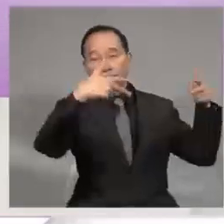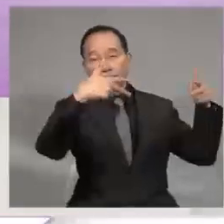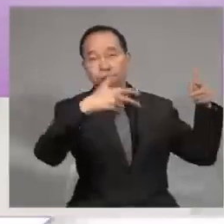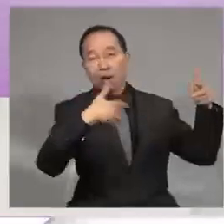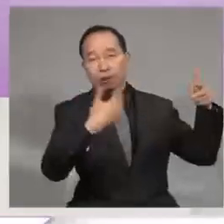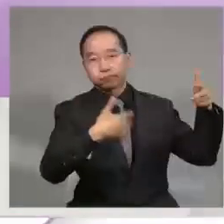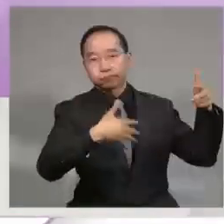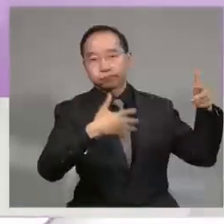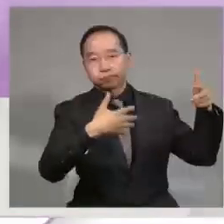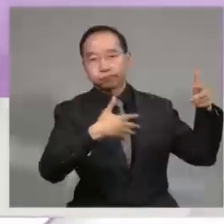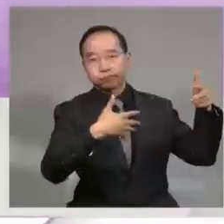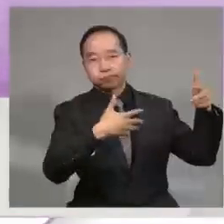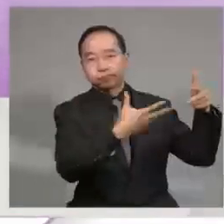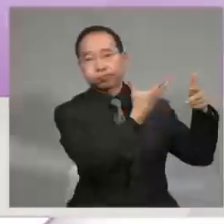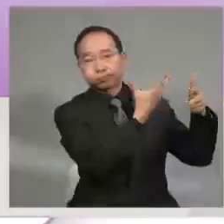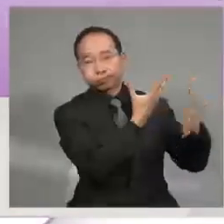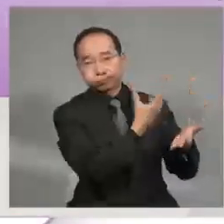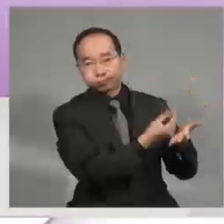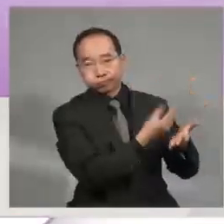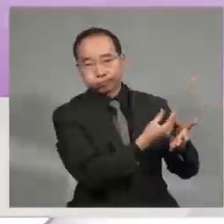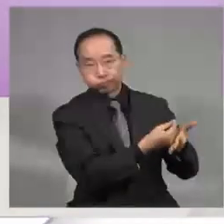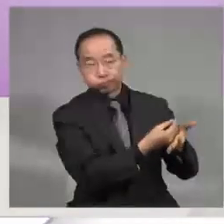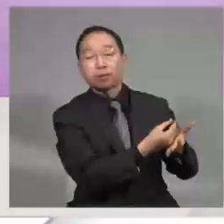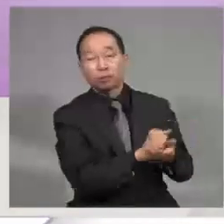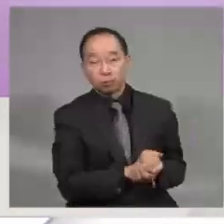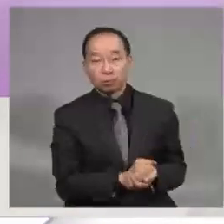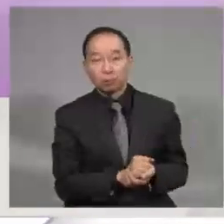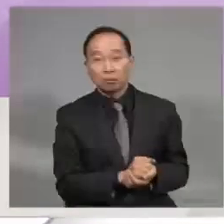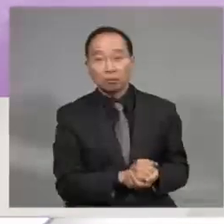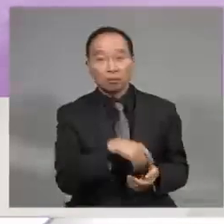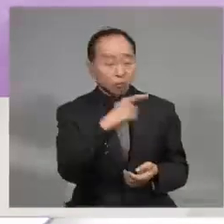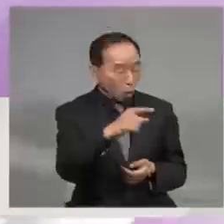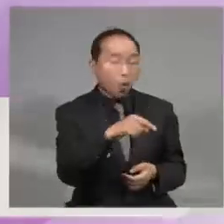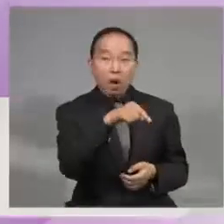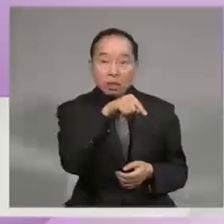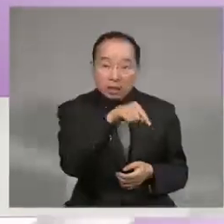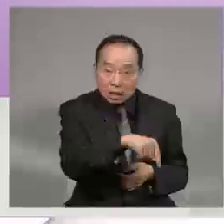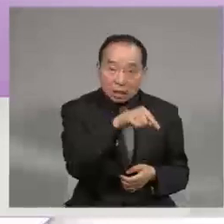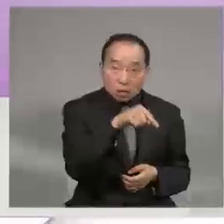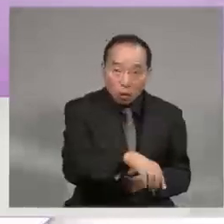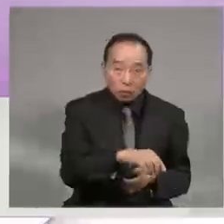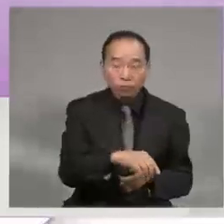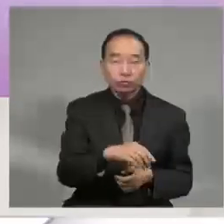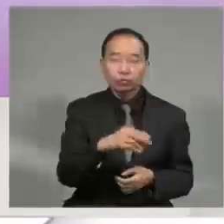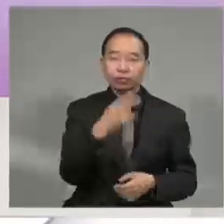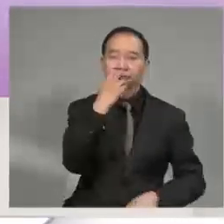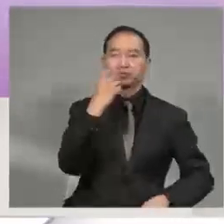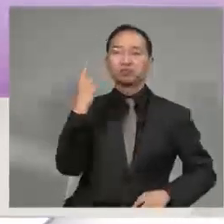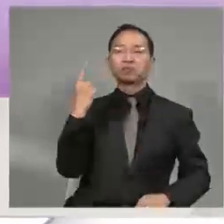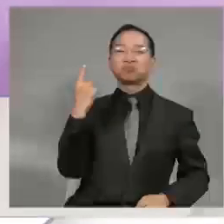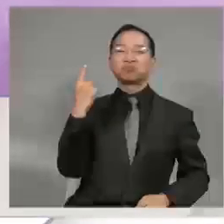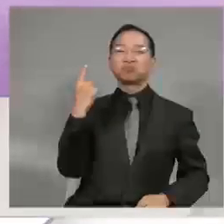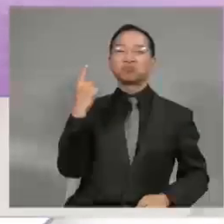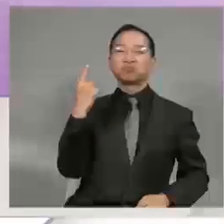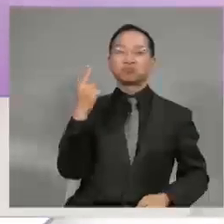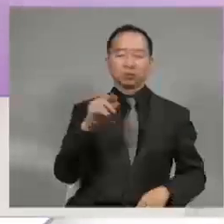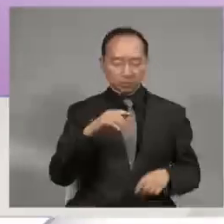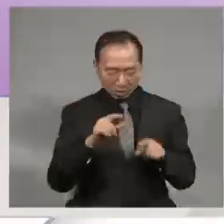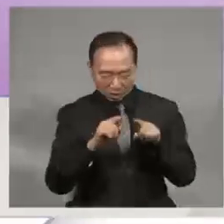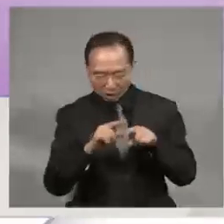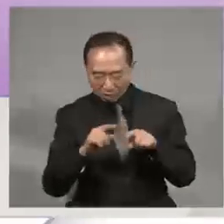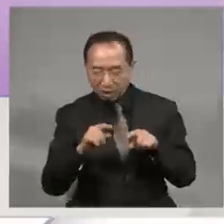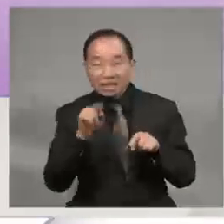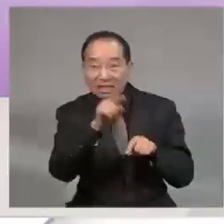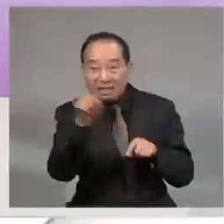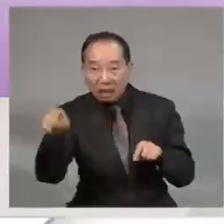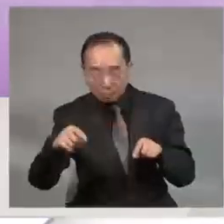동안에는 문을 닫고 그 출입문에 사무국장 그리고 정당 추천 위원님들이 다 이렇게 서명을 한 특수 봉인지로